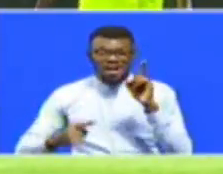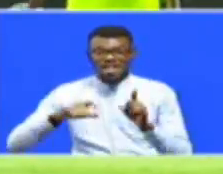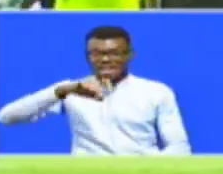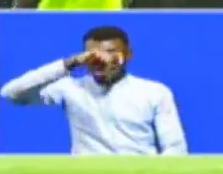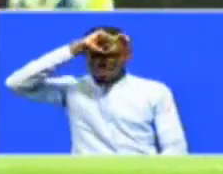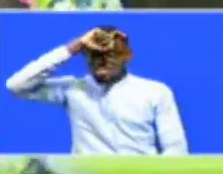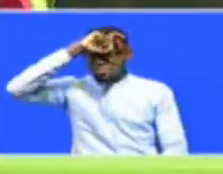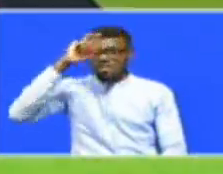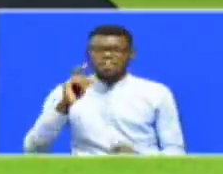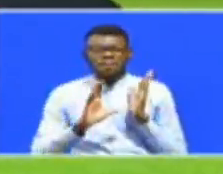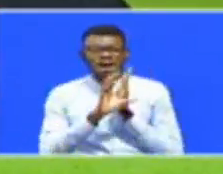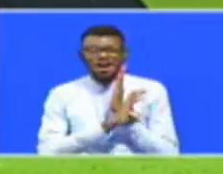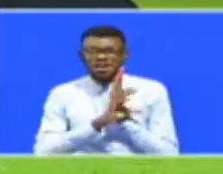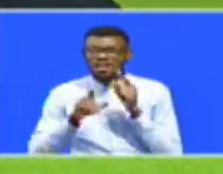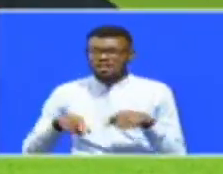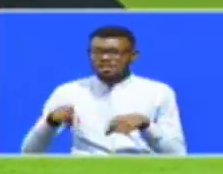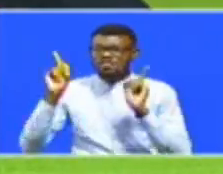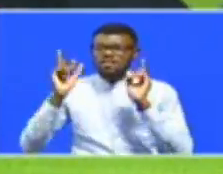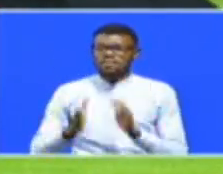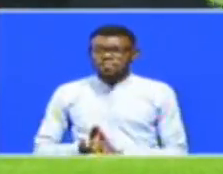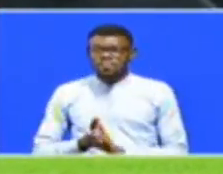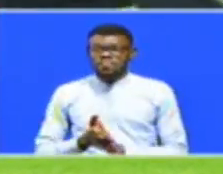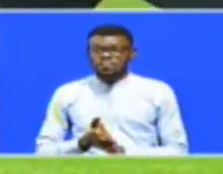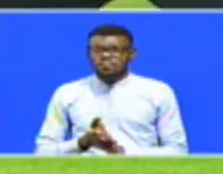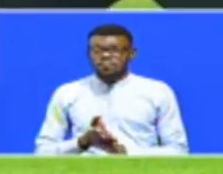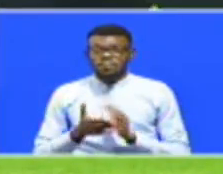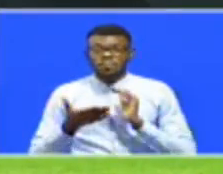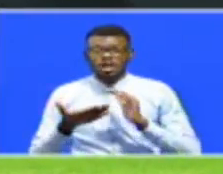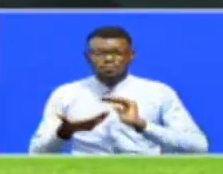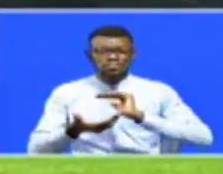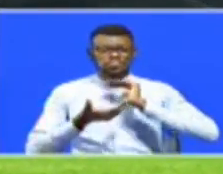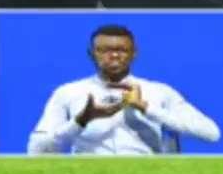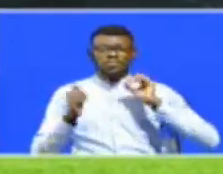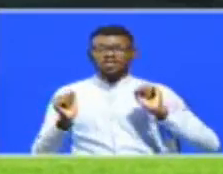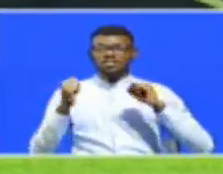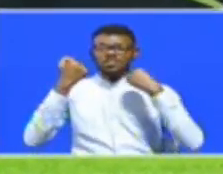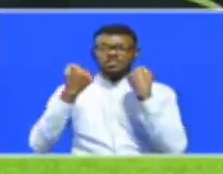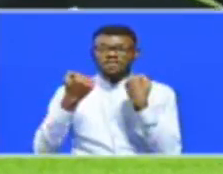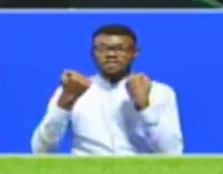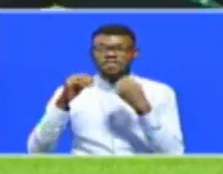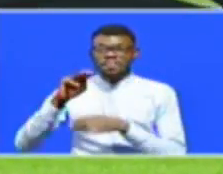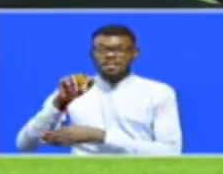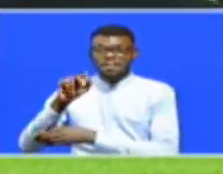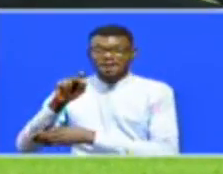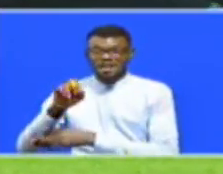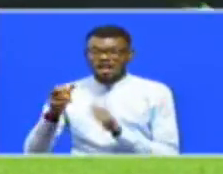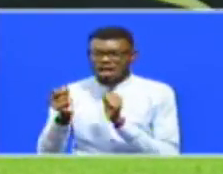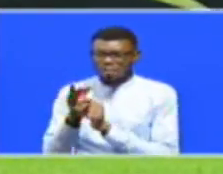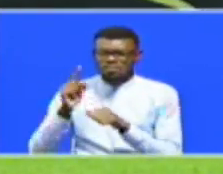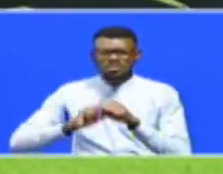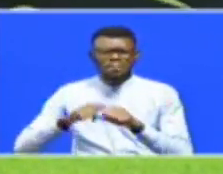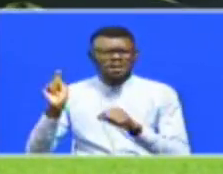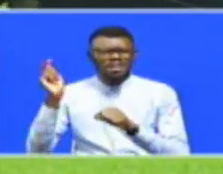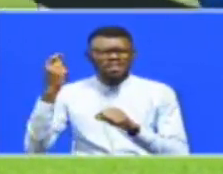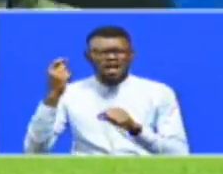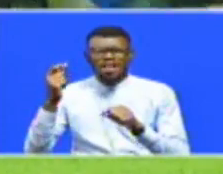Misri. Matasi alitia mkobani penalti ya Sadio Mane wa Senegal katika mechi ya pili wakati Kenya ilipochapa mabao matatu bila